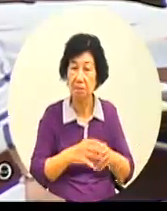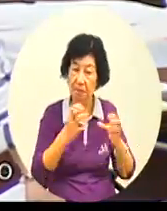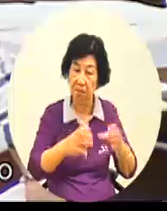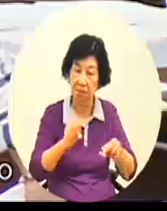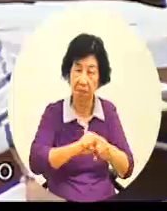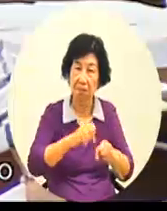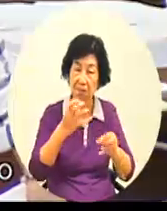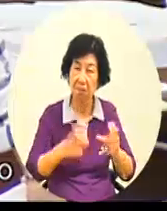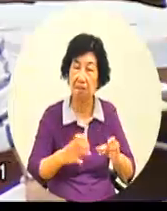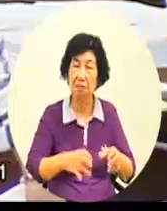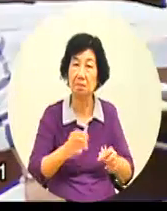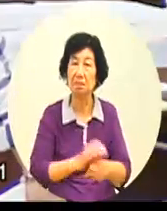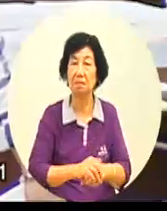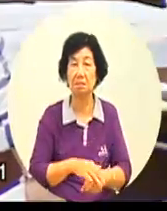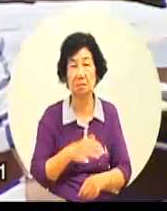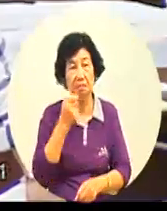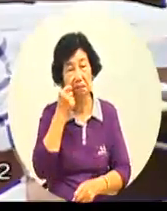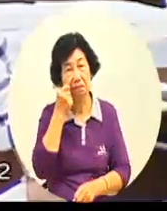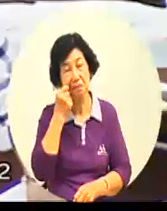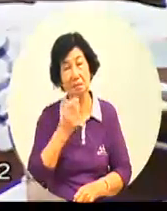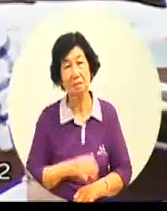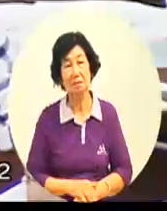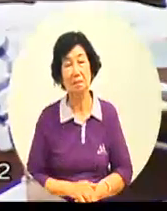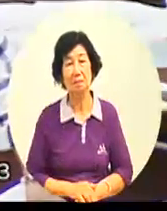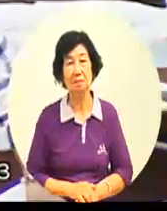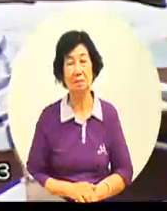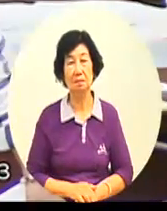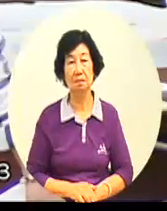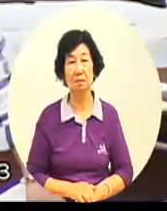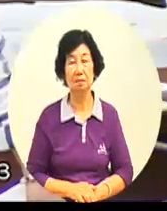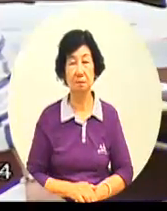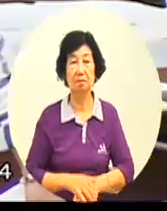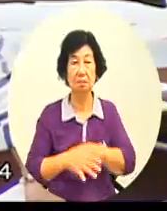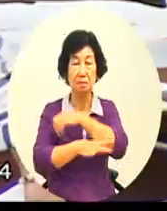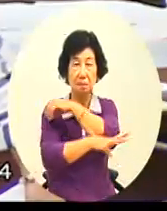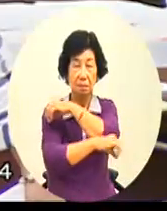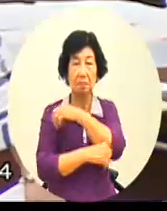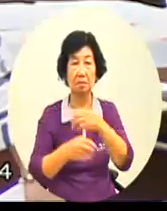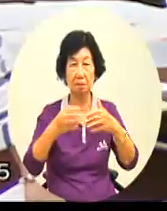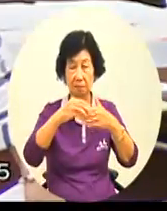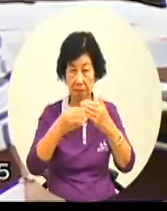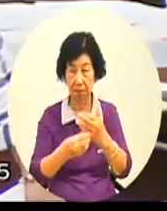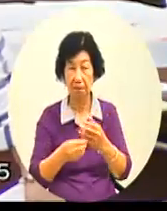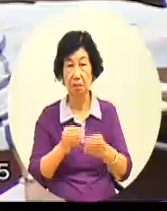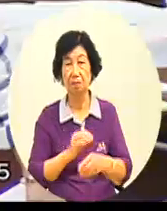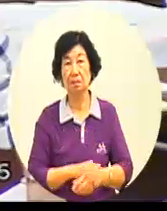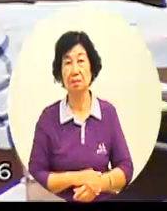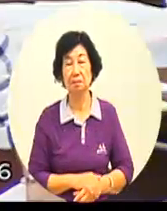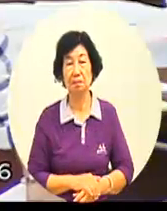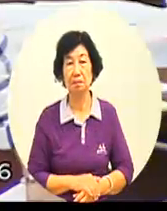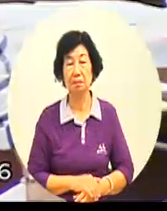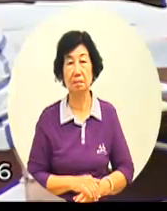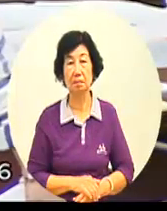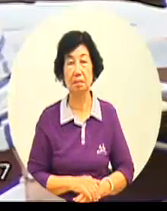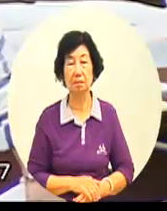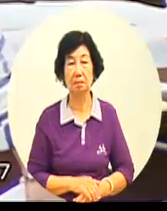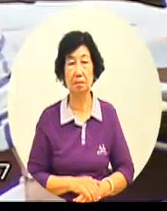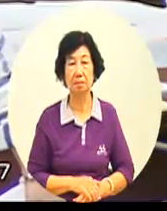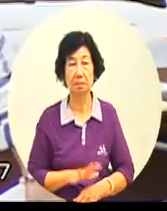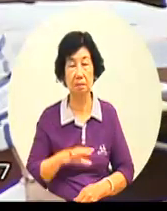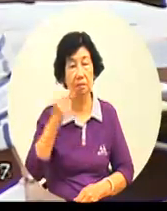有很多闲置的空间是没有办法，因为你要 基本的条件。对对。 那你们会有没有想